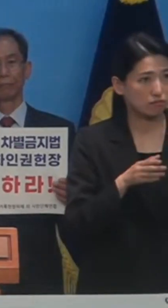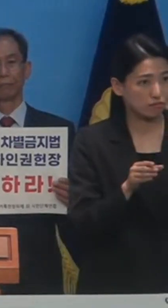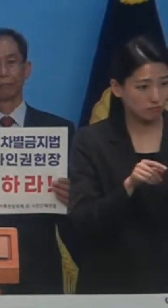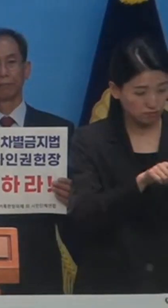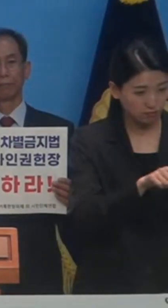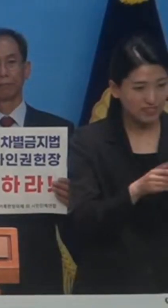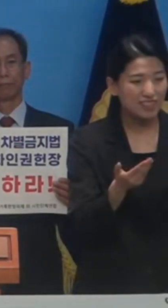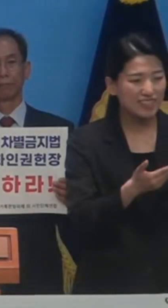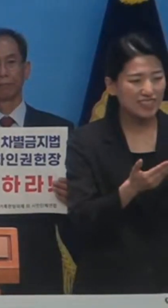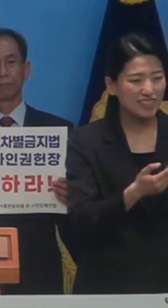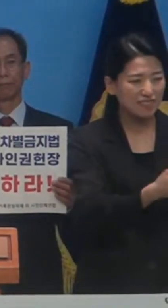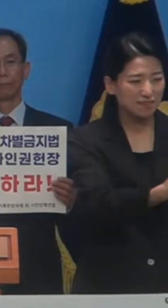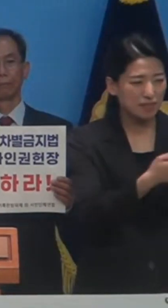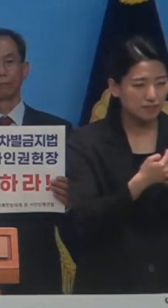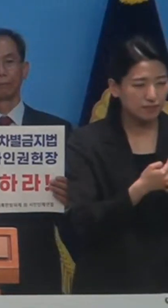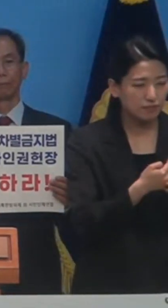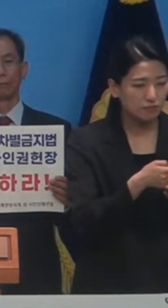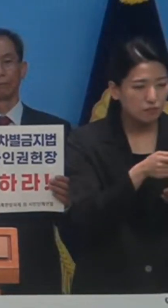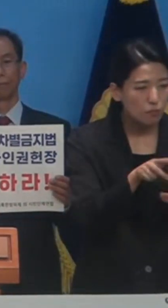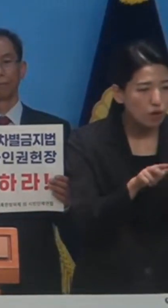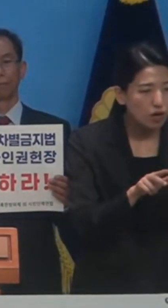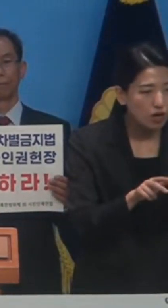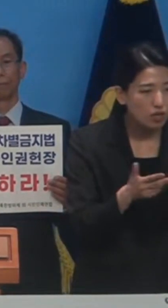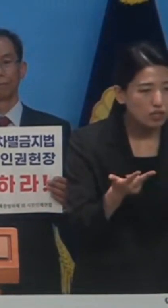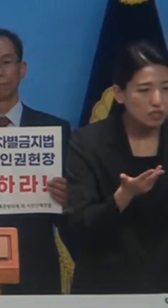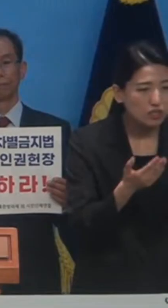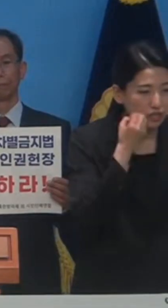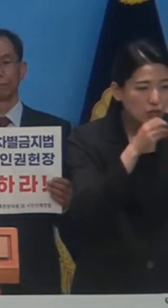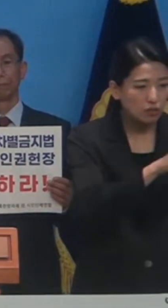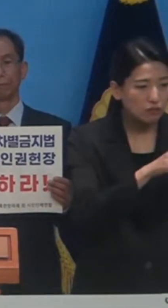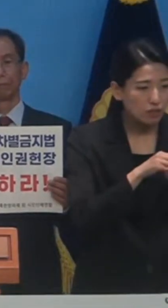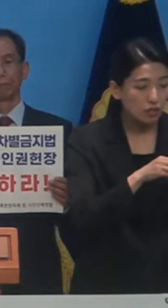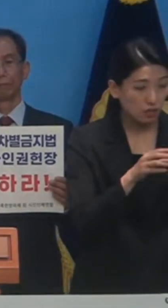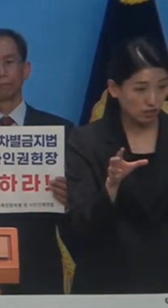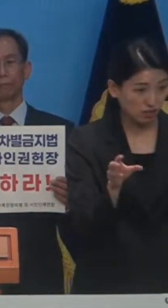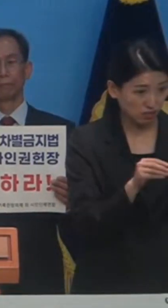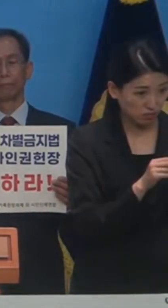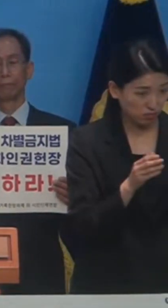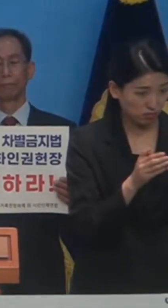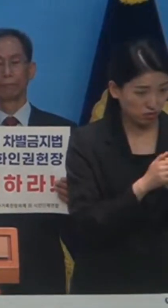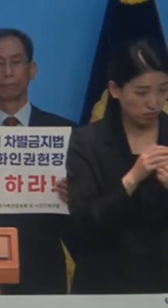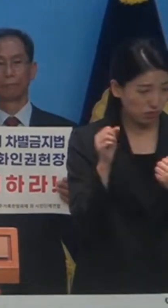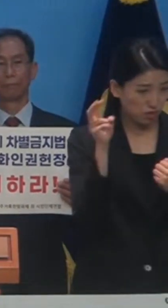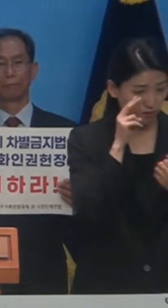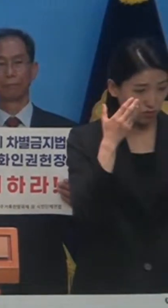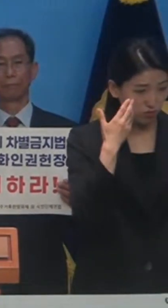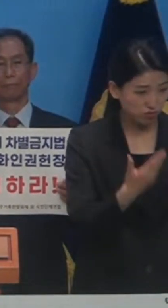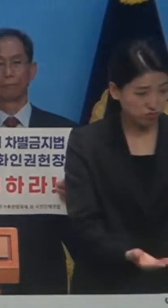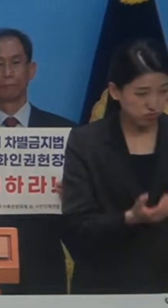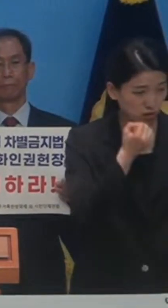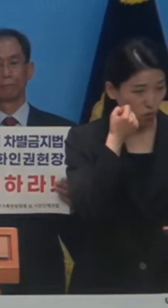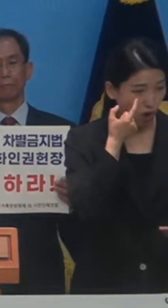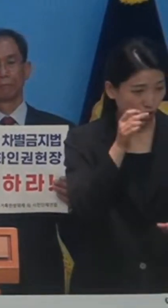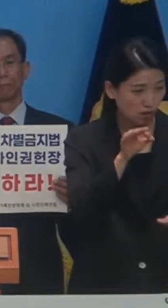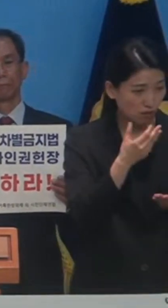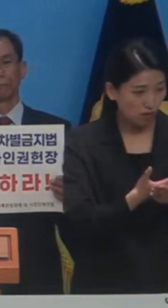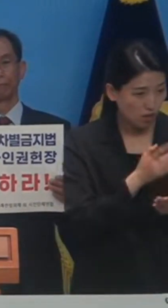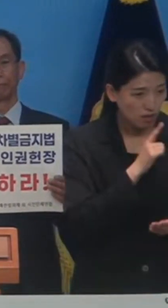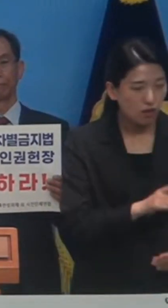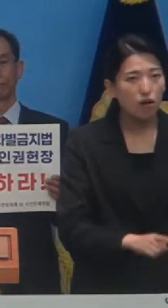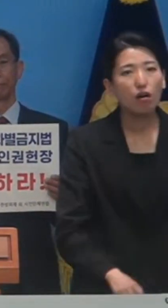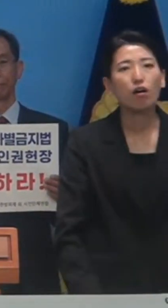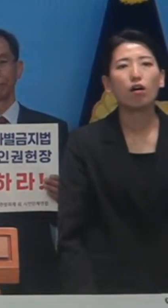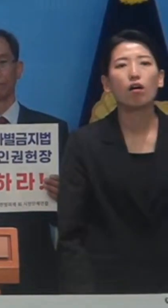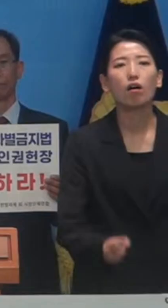하면서 유급휴가를 자영업자에게 달라고 하는 일이 발생할 수 있습니다. 그러면 이러한 것을